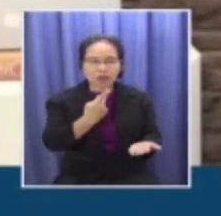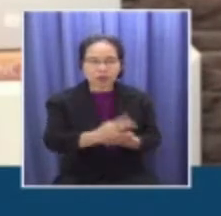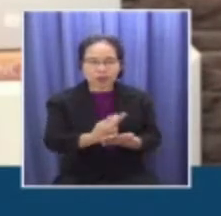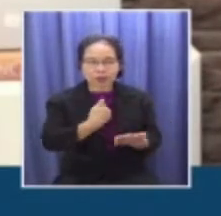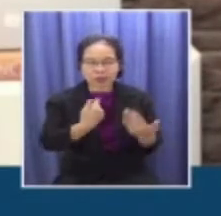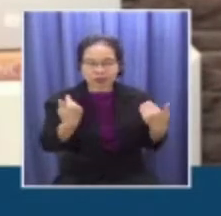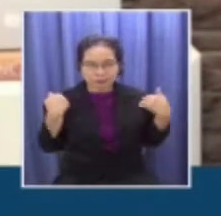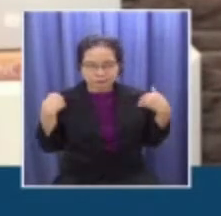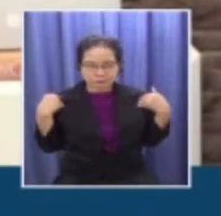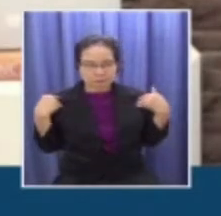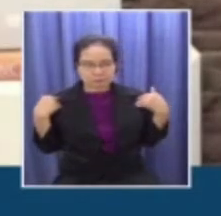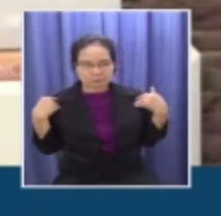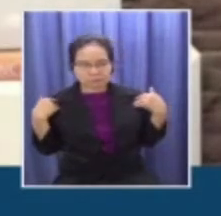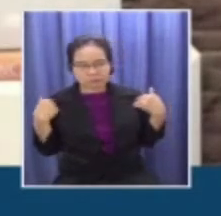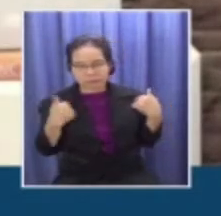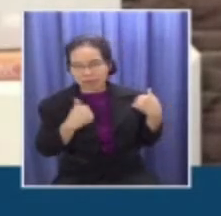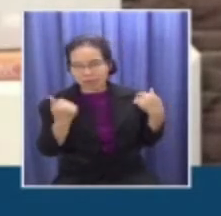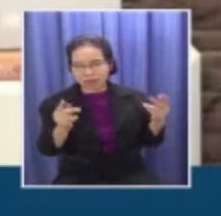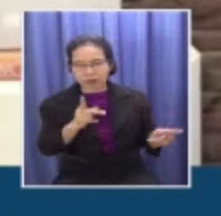wo